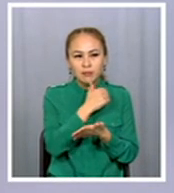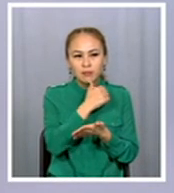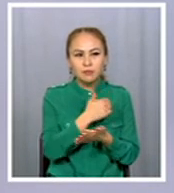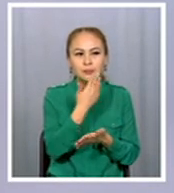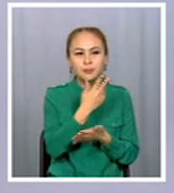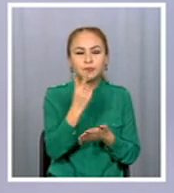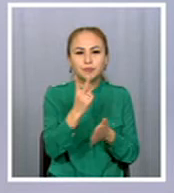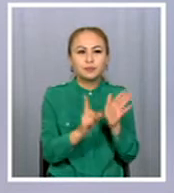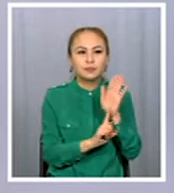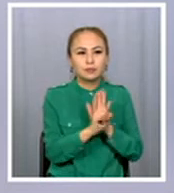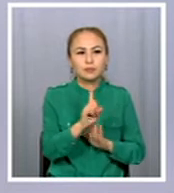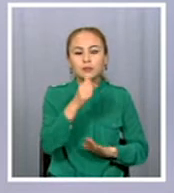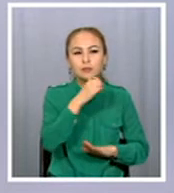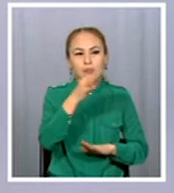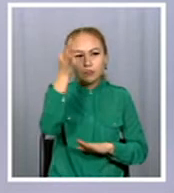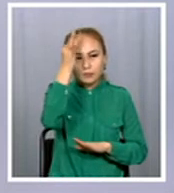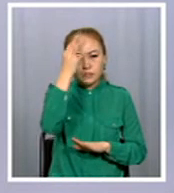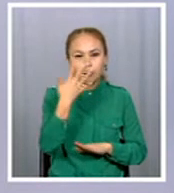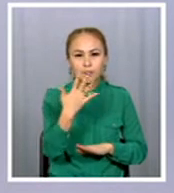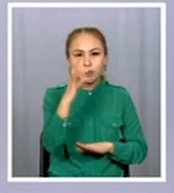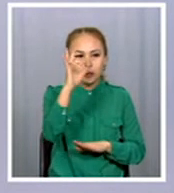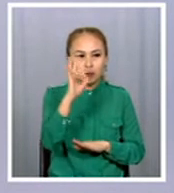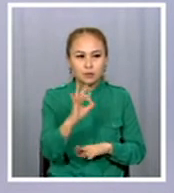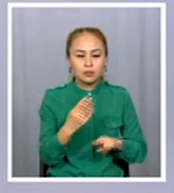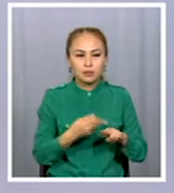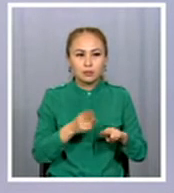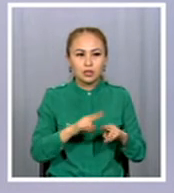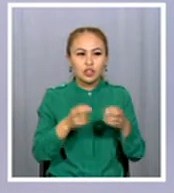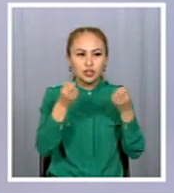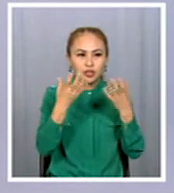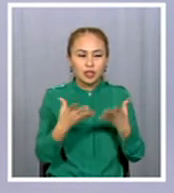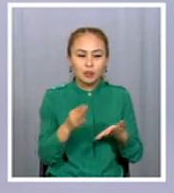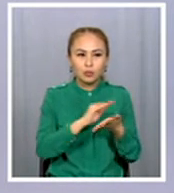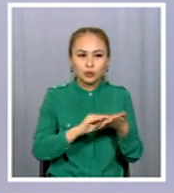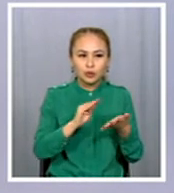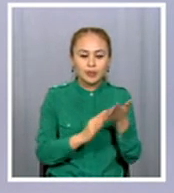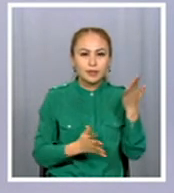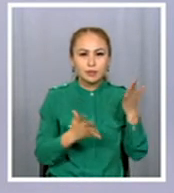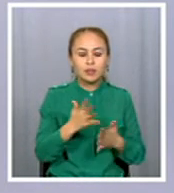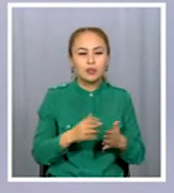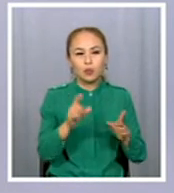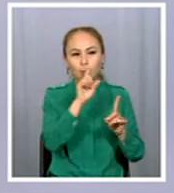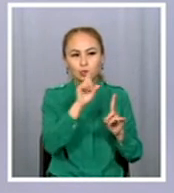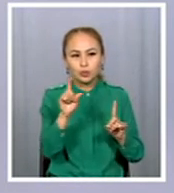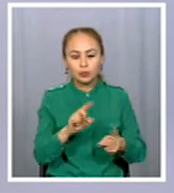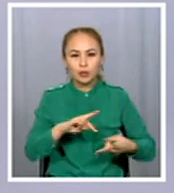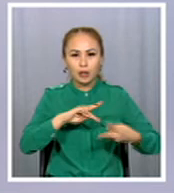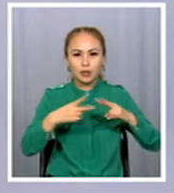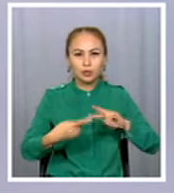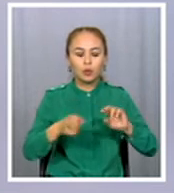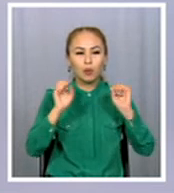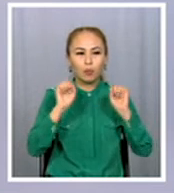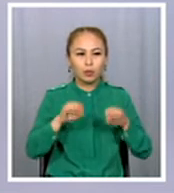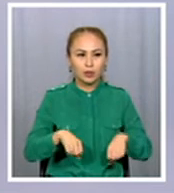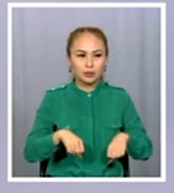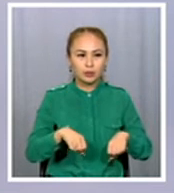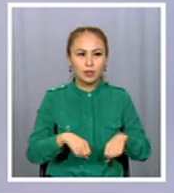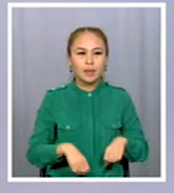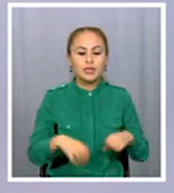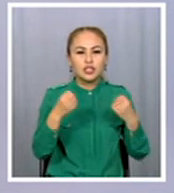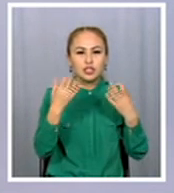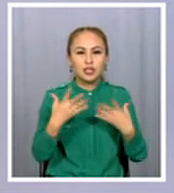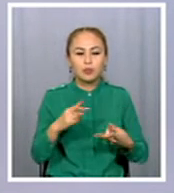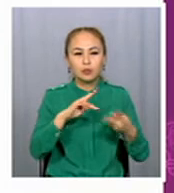қадамды еске түсірейік болар. 5%-ті жай бөлшекке немесе ондық бөлшекке айналдыруға болады, мен жай бөлшекке